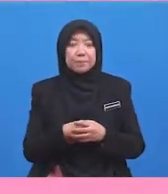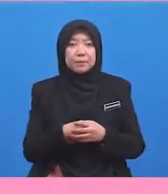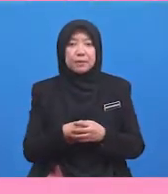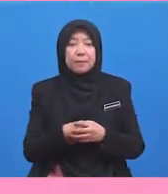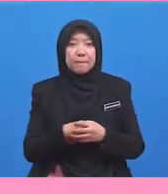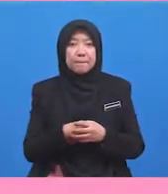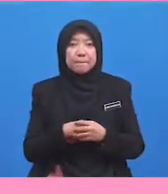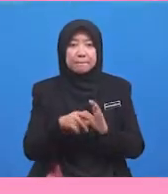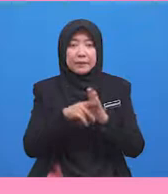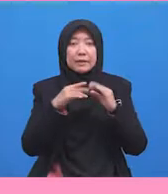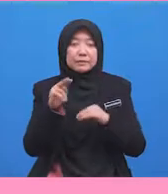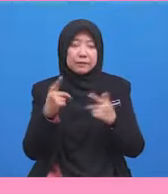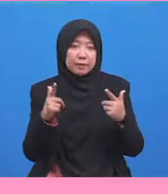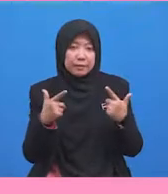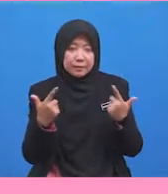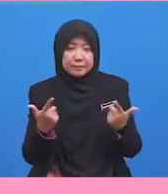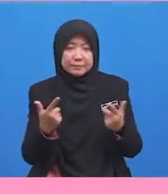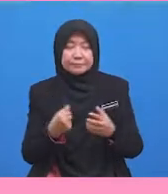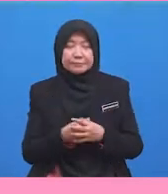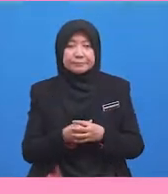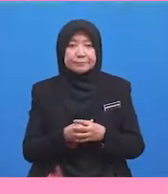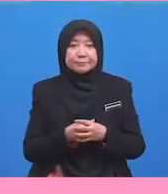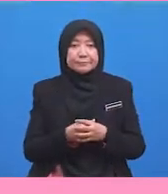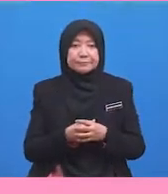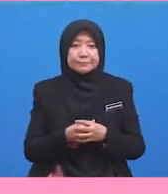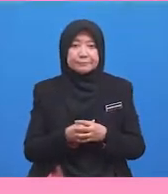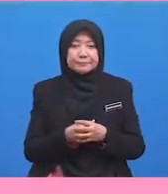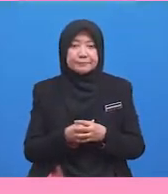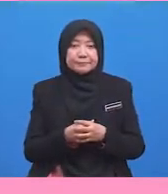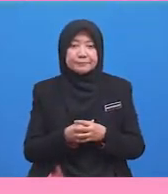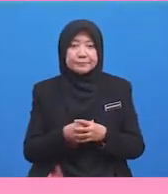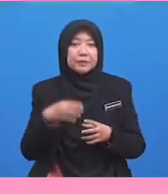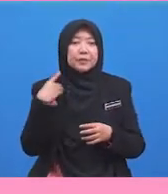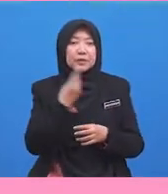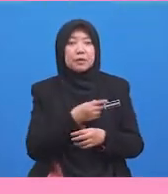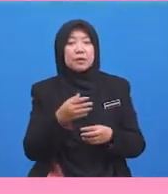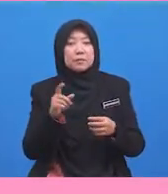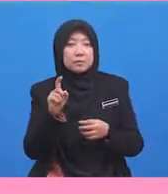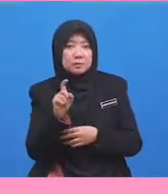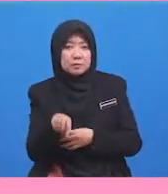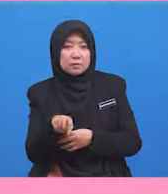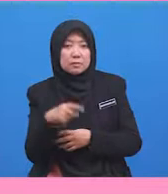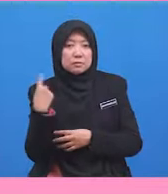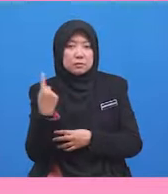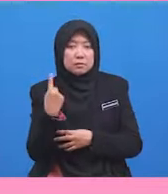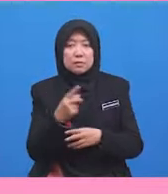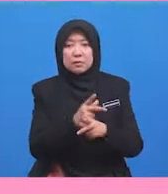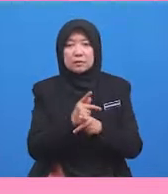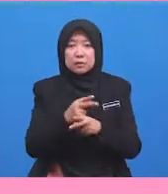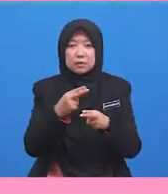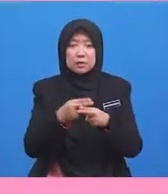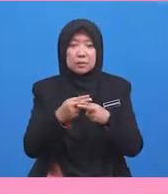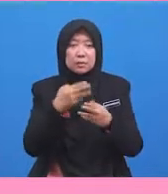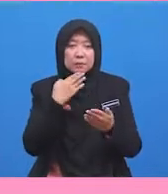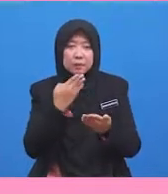pengajaran lain yang boleh didapati dalam saja tersebut ialah kita hendaklah sentiasa menjaga nama